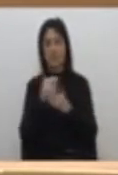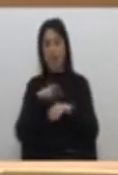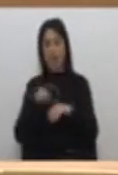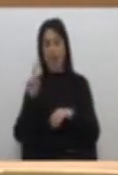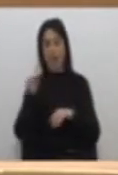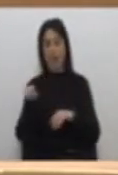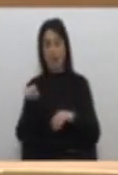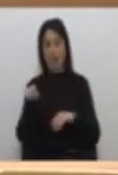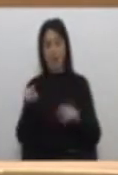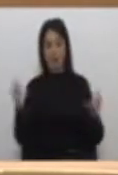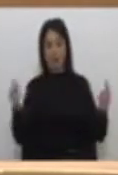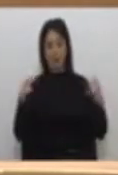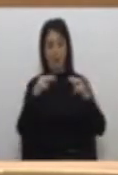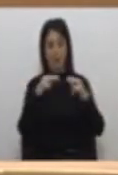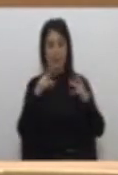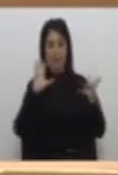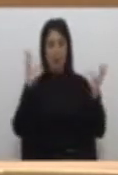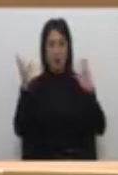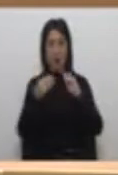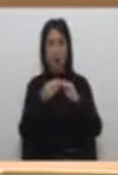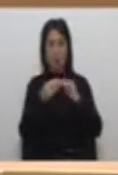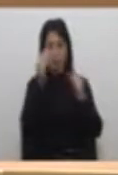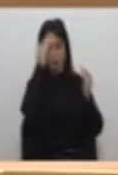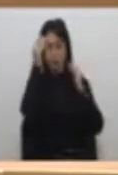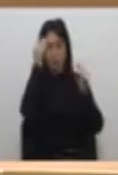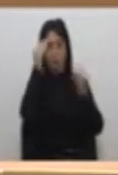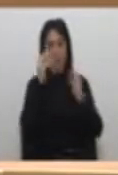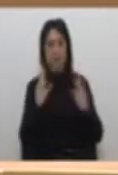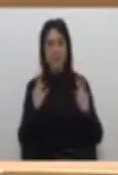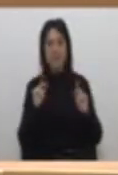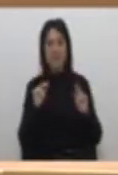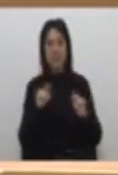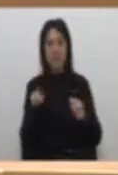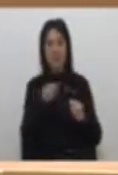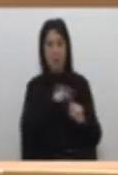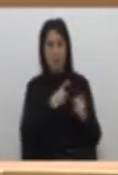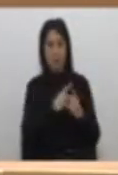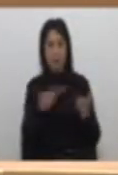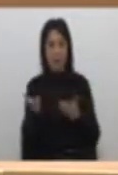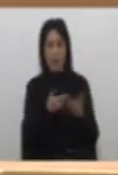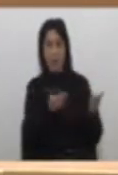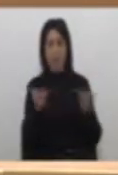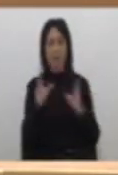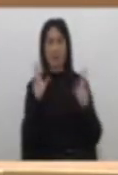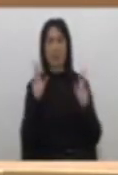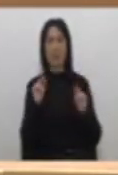ექიმებმა, მონახონ საერთო ენა, რადგანაც საბედნიეროდ ისინი კოლეგები არიან,